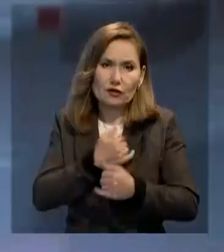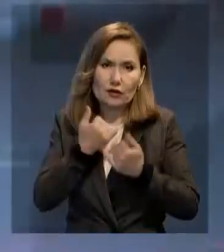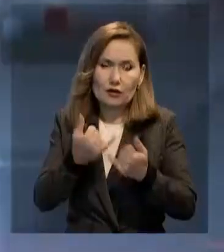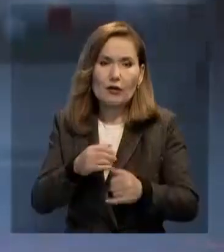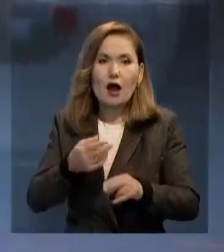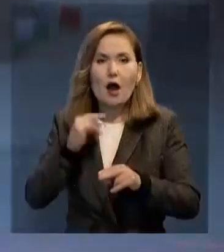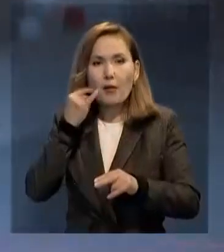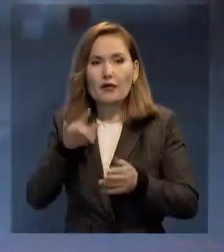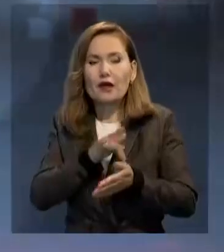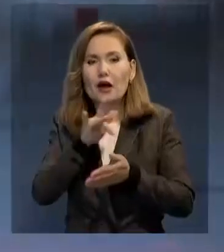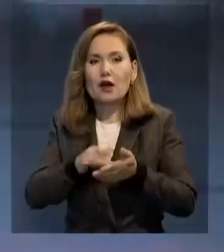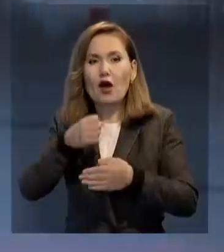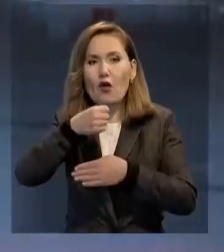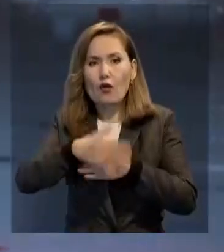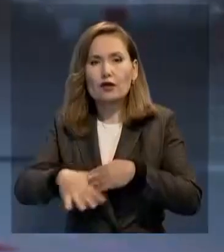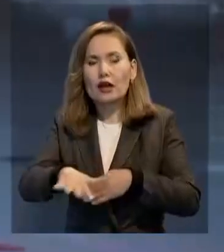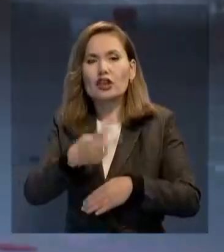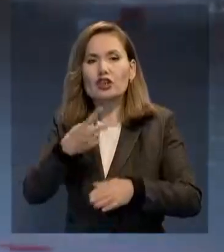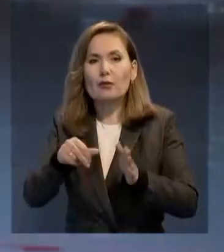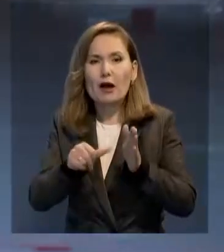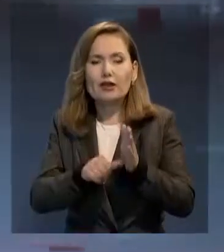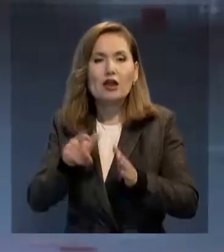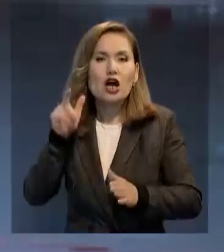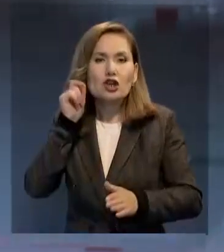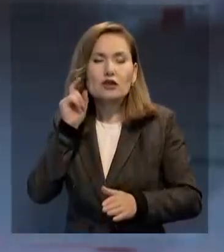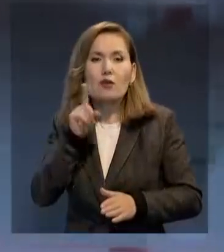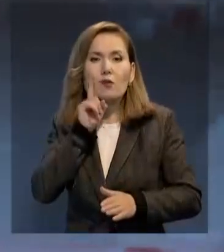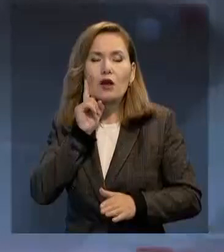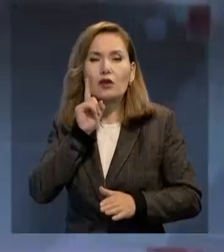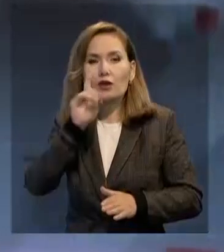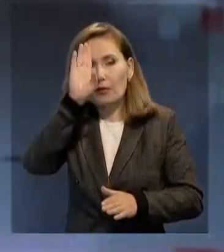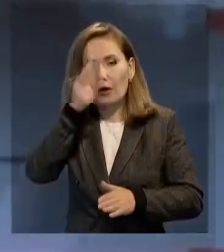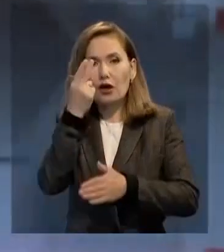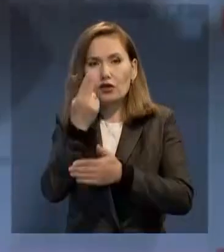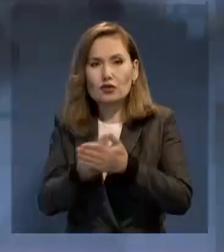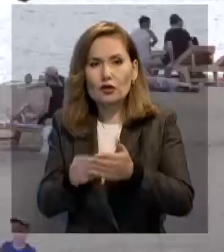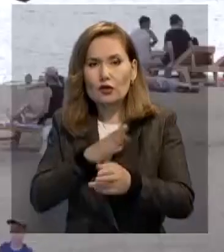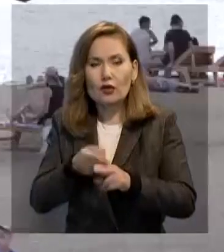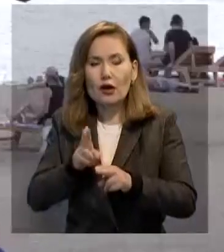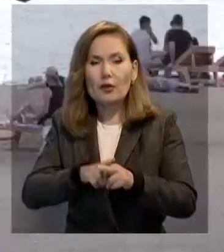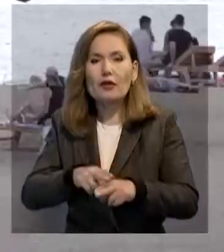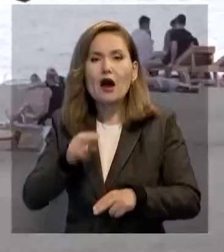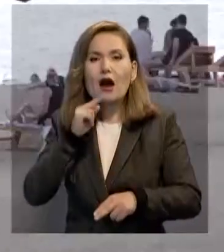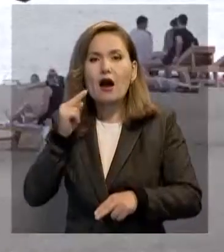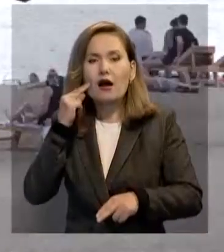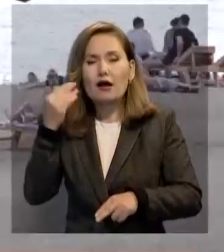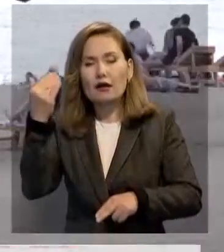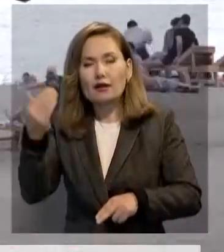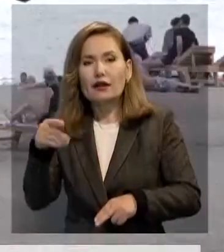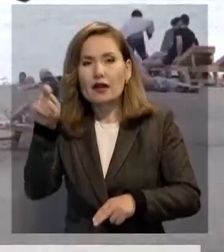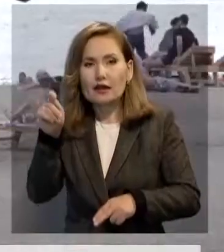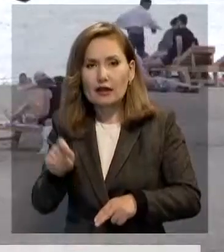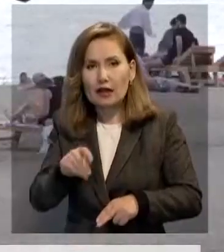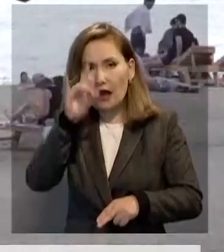Осы Павлодарда, орталық жағажайда 26 жастағы жігіт суға кетті. Ажал құшқан адам Қытайдан оқуға келген қандасымыз болып